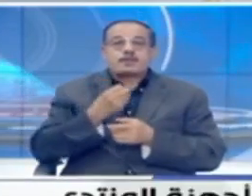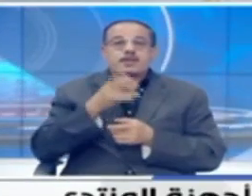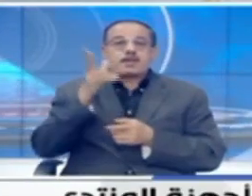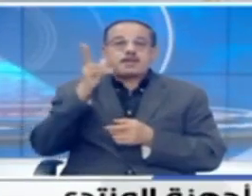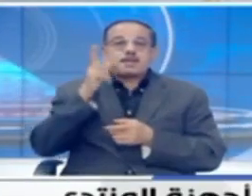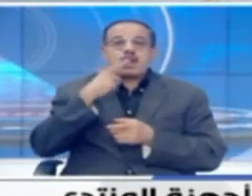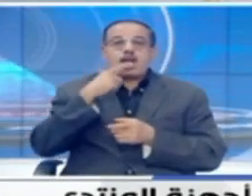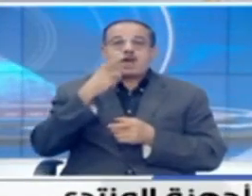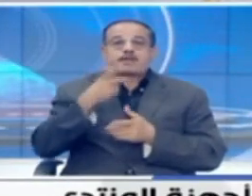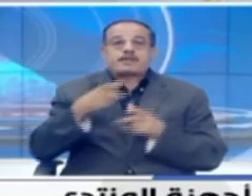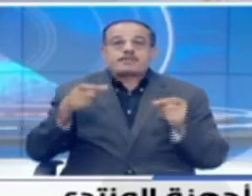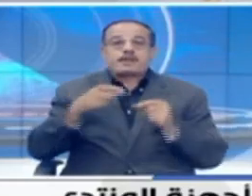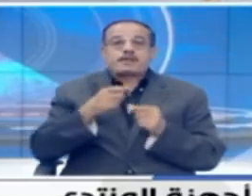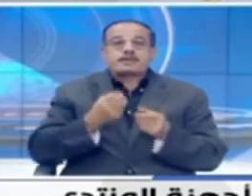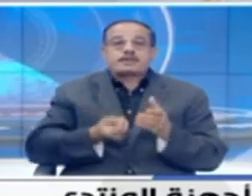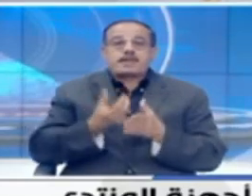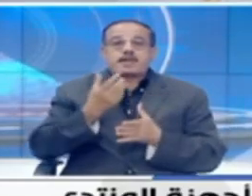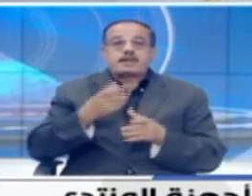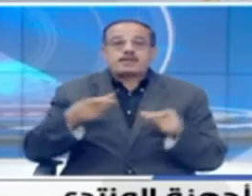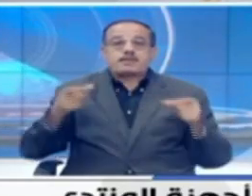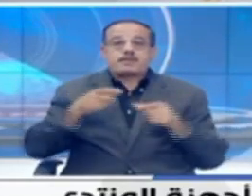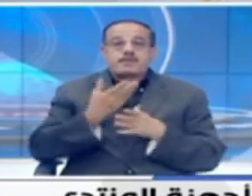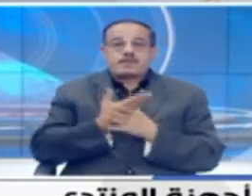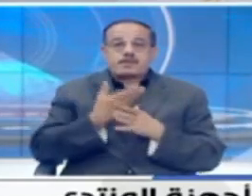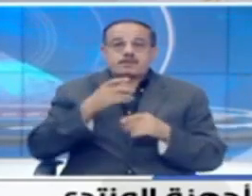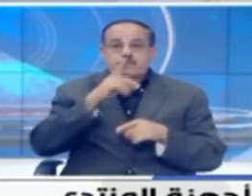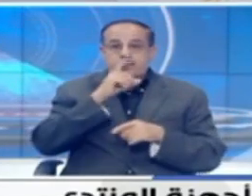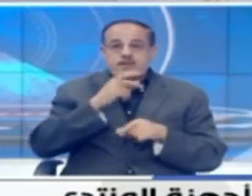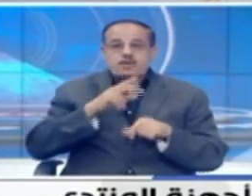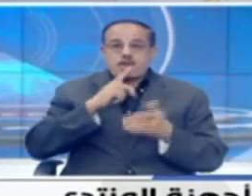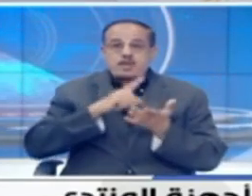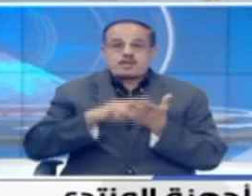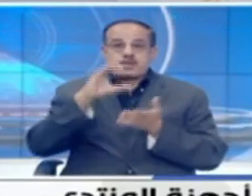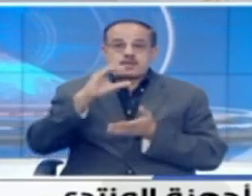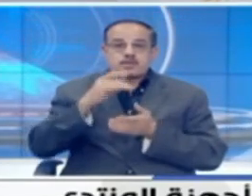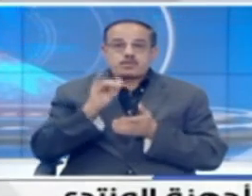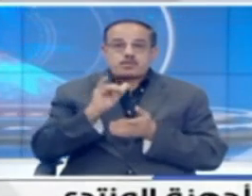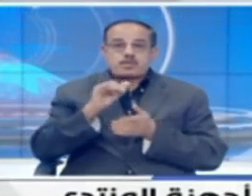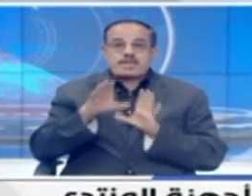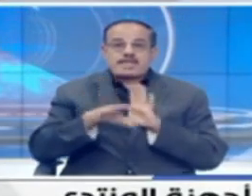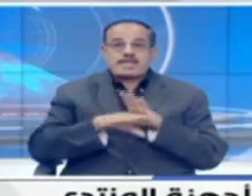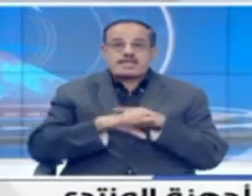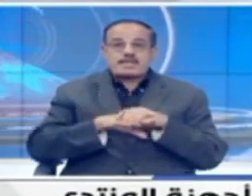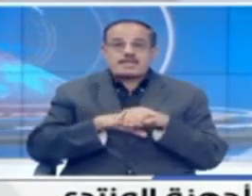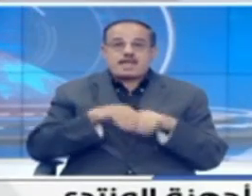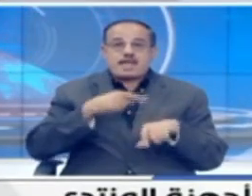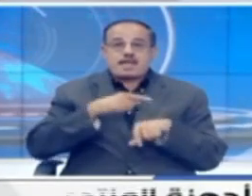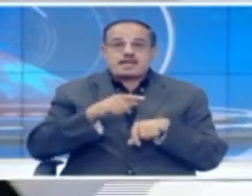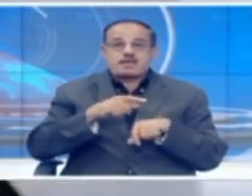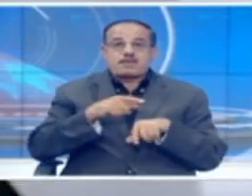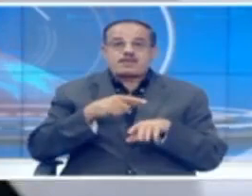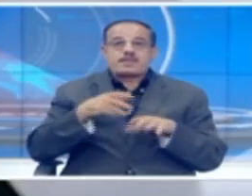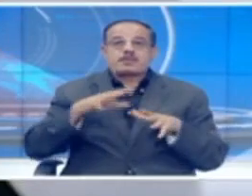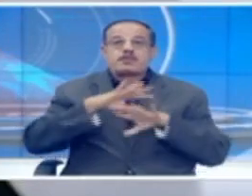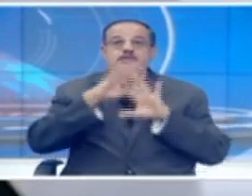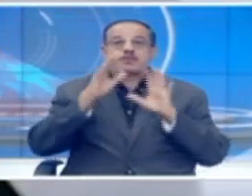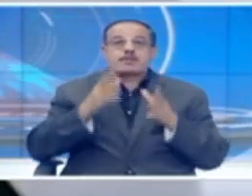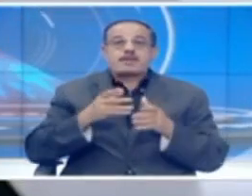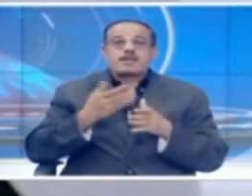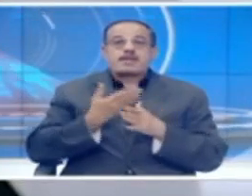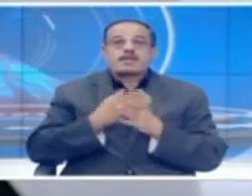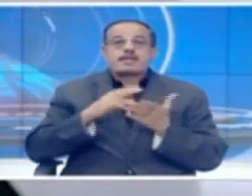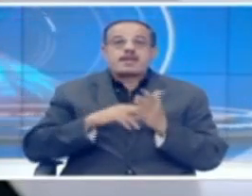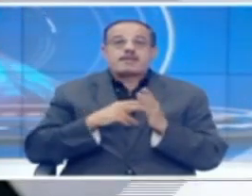الاستخباري في إطار الاجتماع الاستثنائي للمنتدى الذي يعقد بالقاهرة. أكد الرئيس السيسي ضرورة انتهاج مقاربات